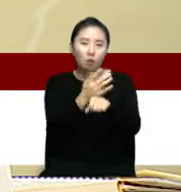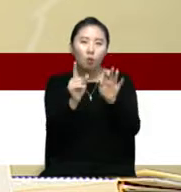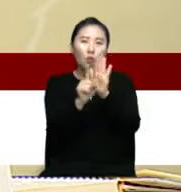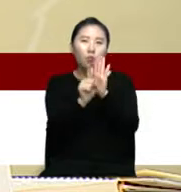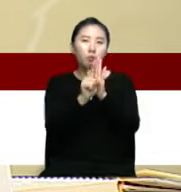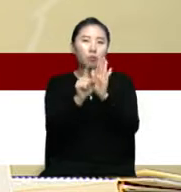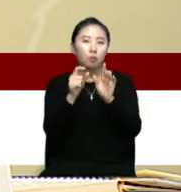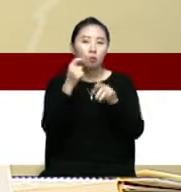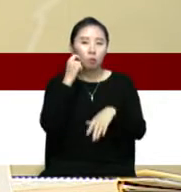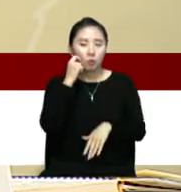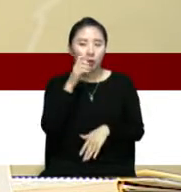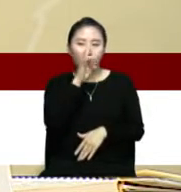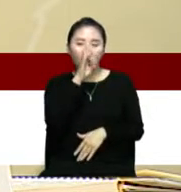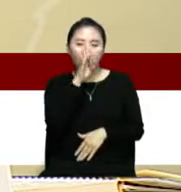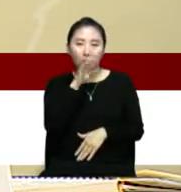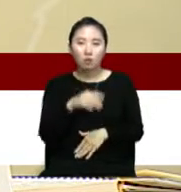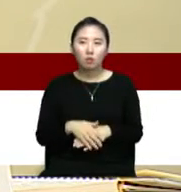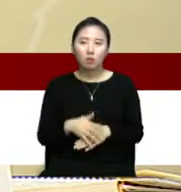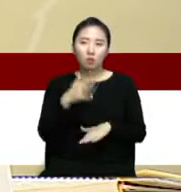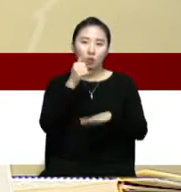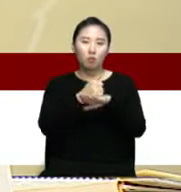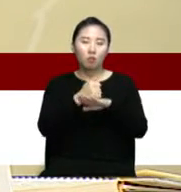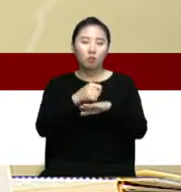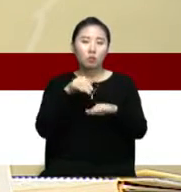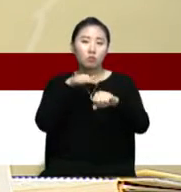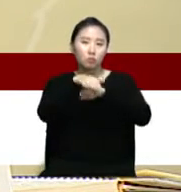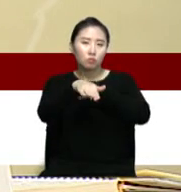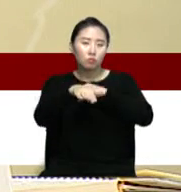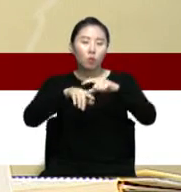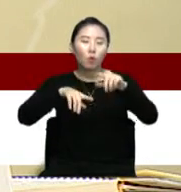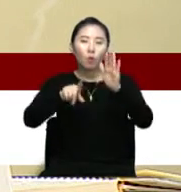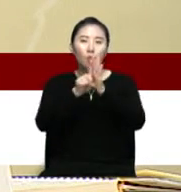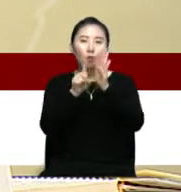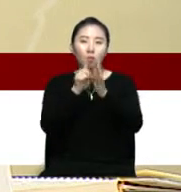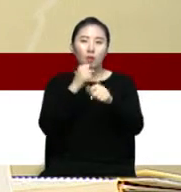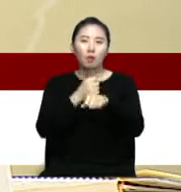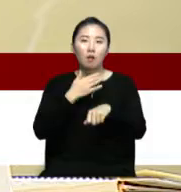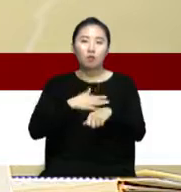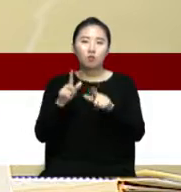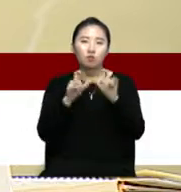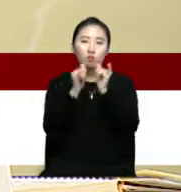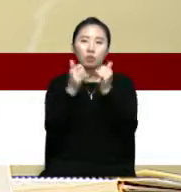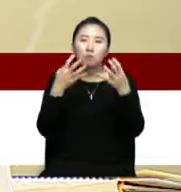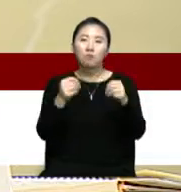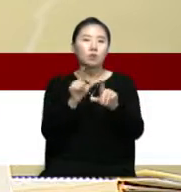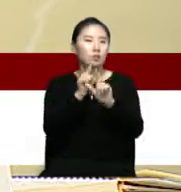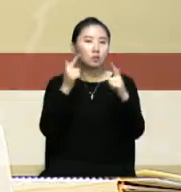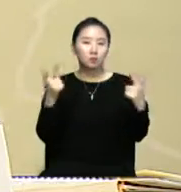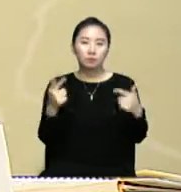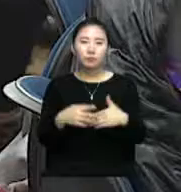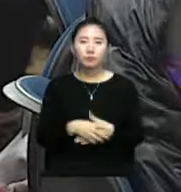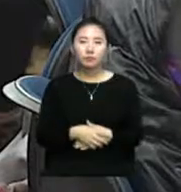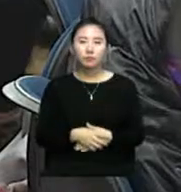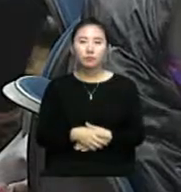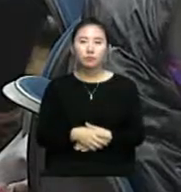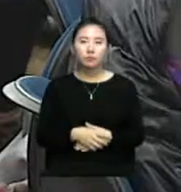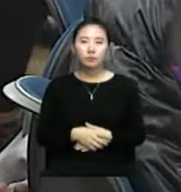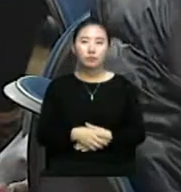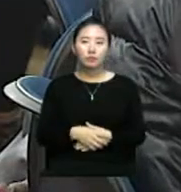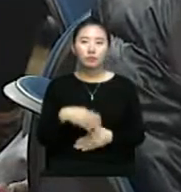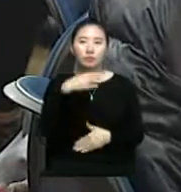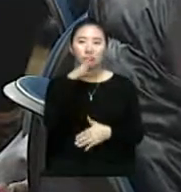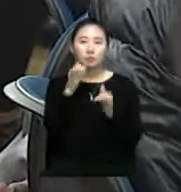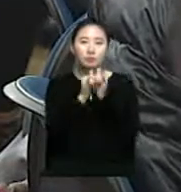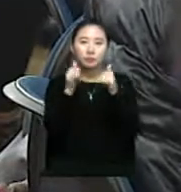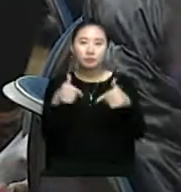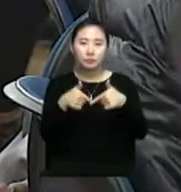홍보 수단은 그런 식으로 홍보를 하면 알수 있는 주민들이 그렇게 많지 않겠죠. 노인